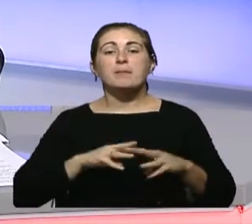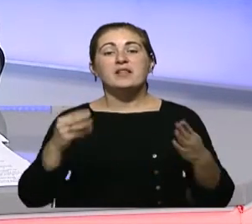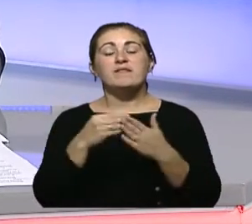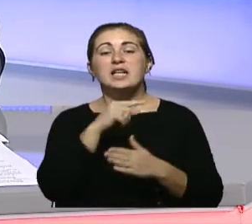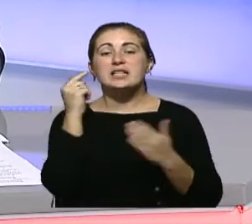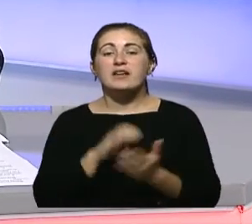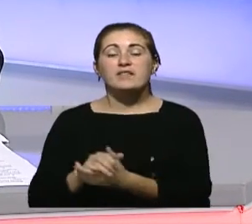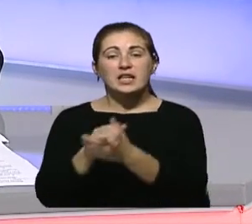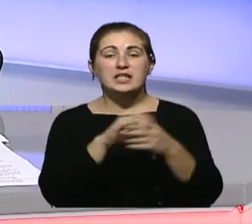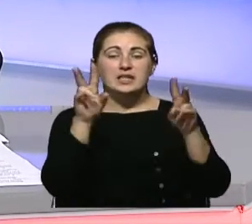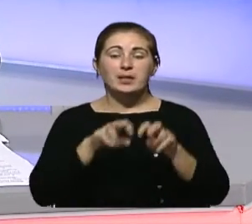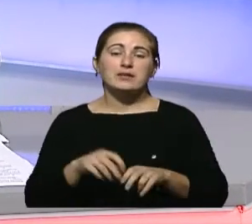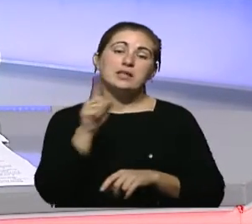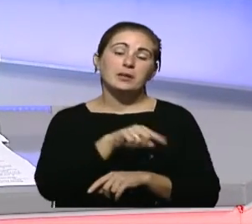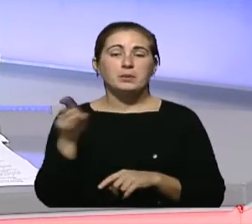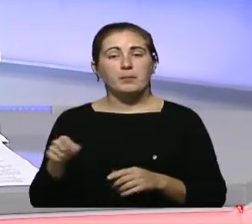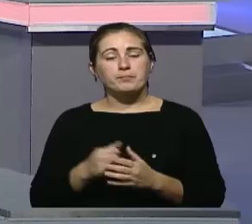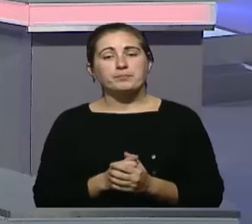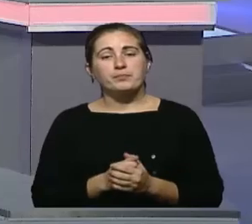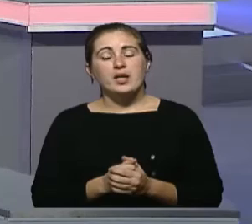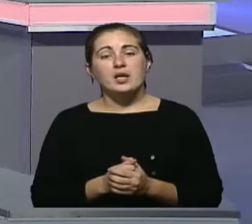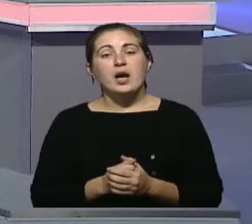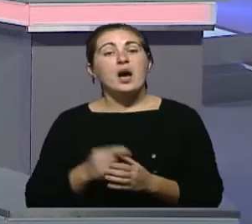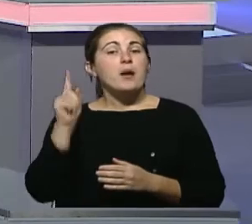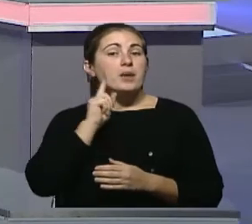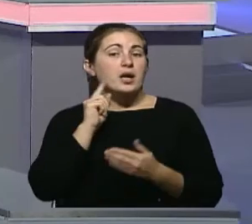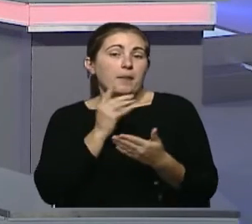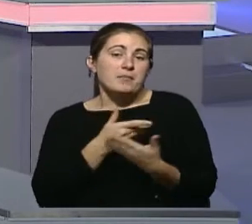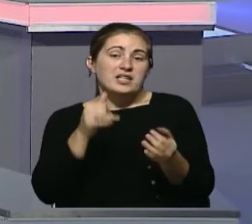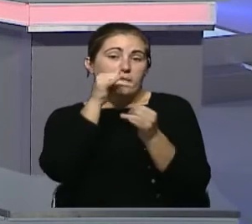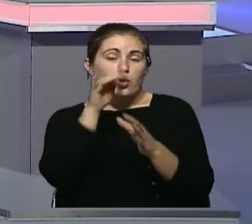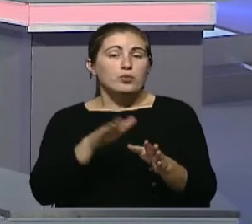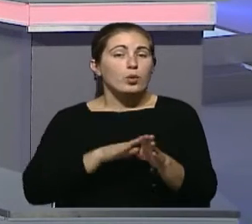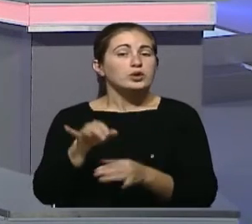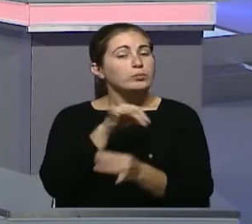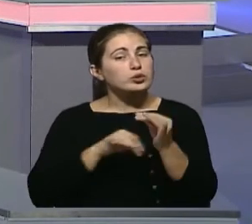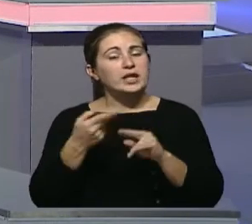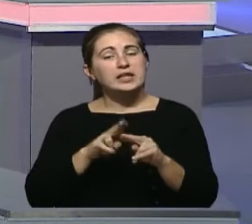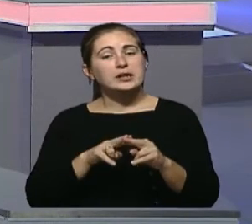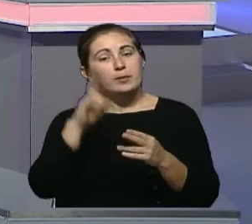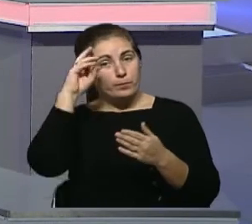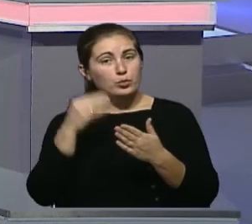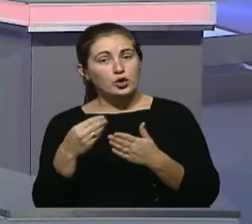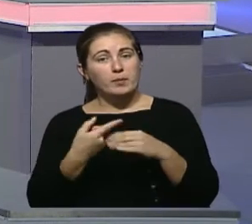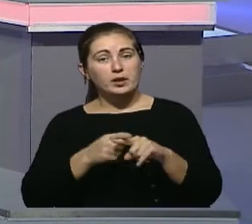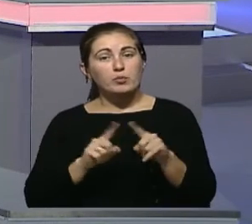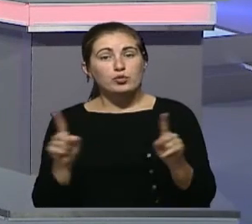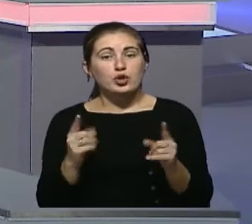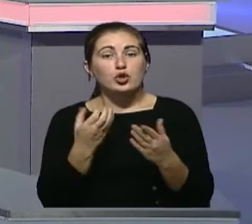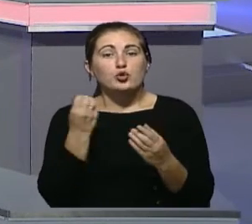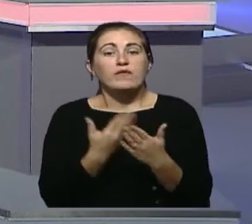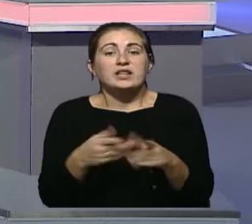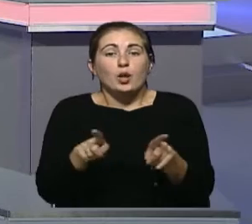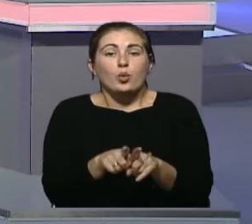Российской Федерации, рассматривается и там, и там. Ну, пока мы не можем полностью, да, обсуждать этот бюджет, потому что вот он еще вот в такой